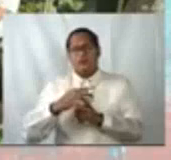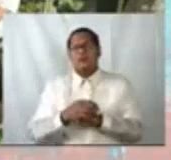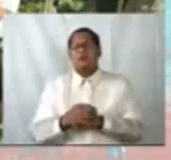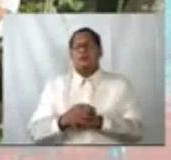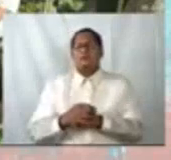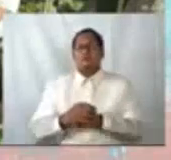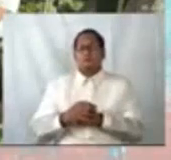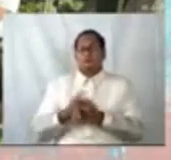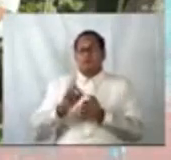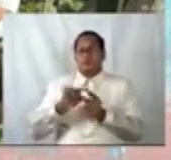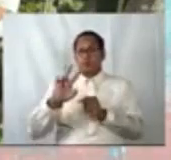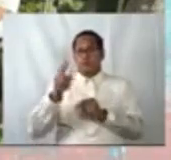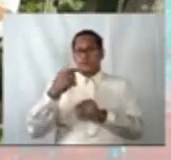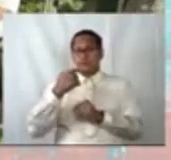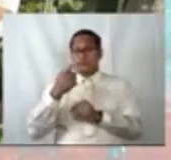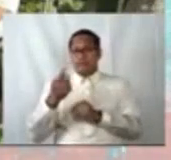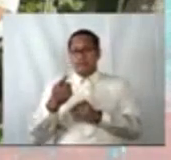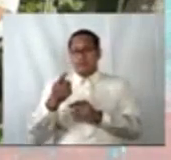noong